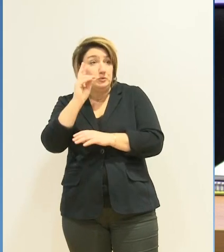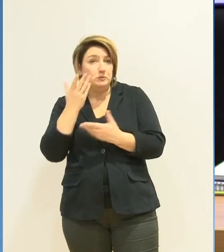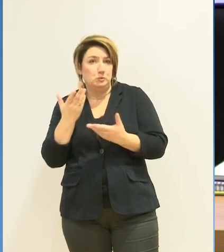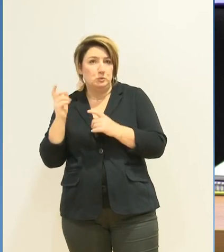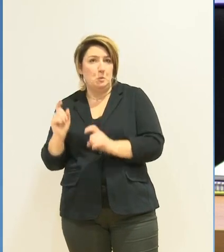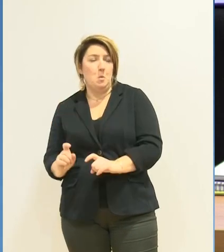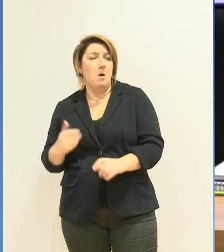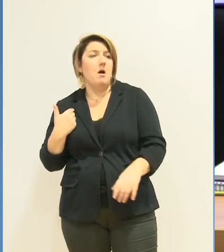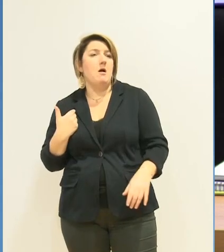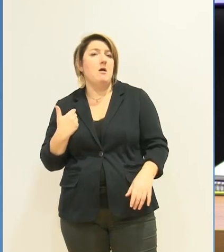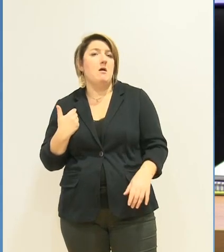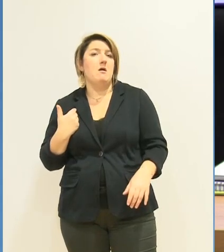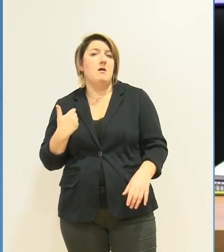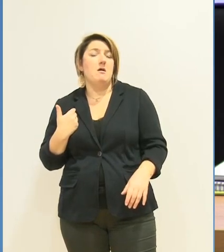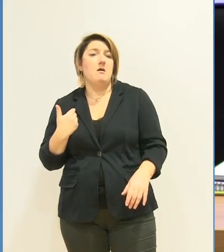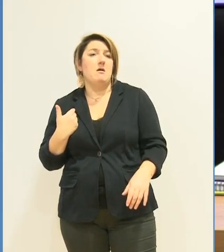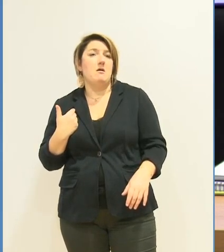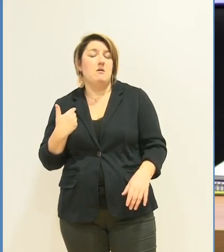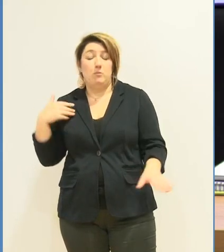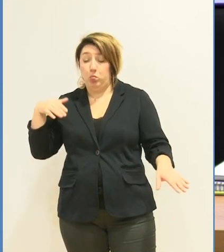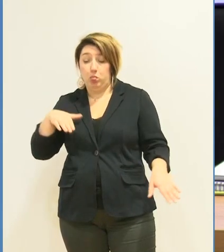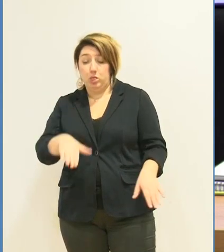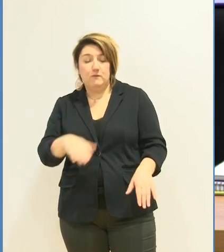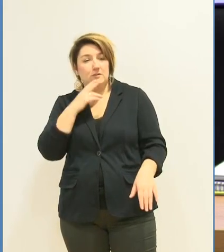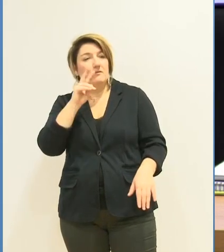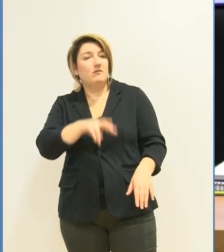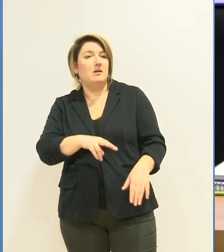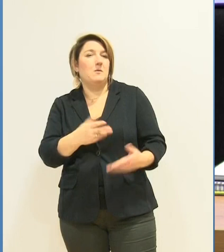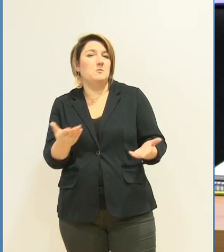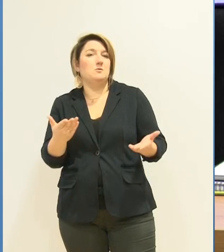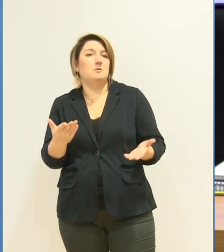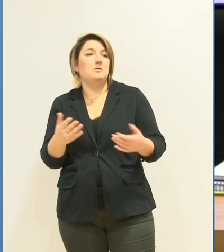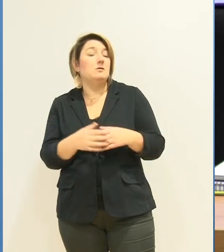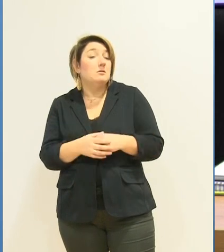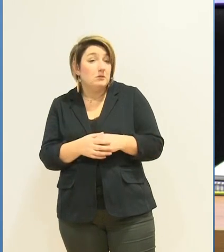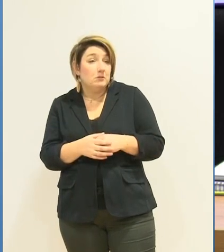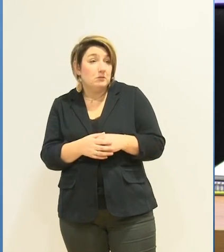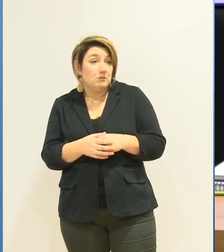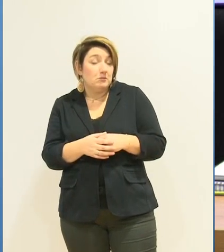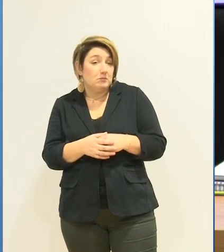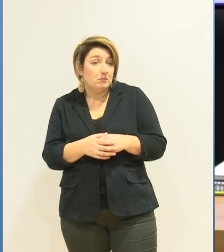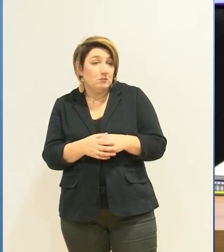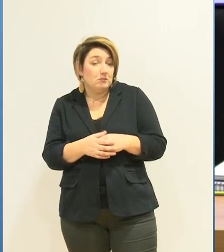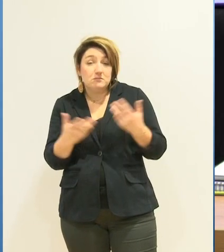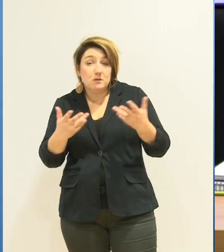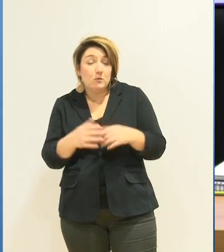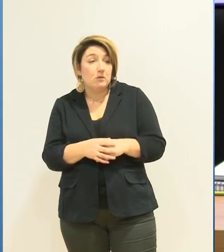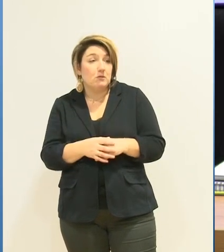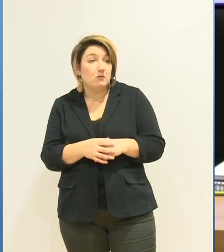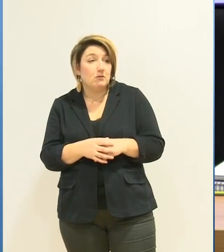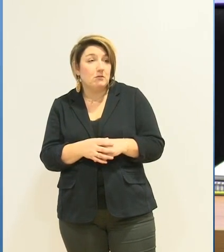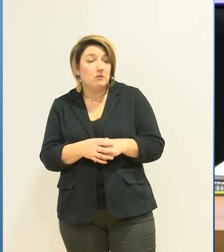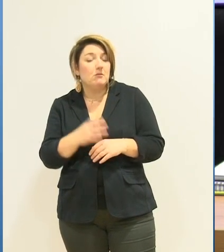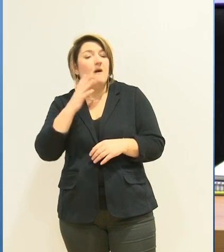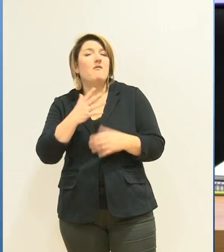alors je vous pose une question c'est quoi le terme aujourd'hui si c'est pire que lorsque il y avait un risque de mise